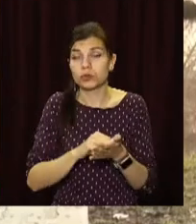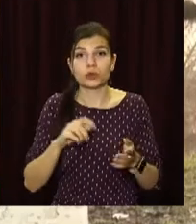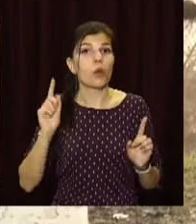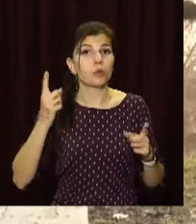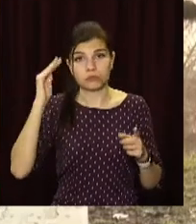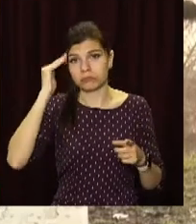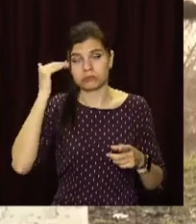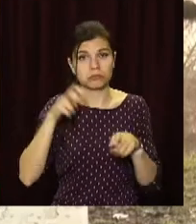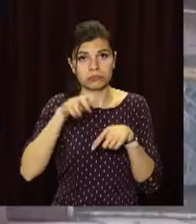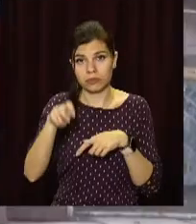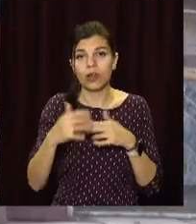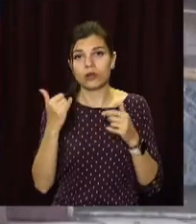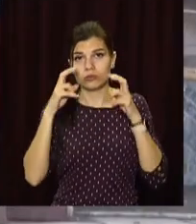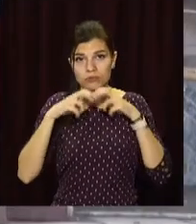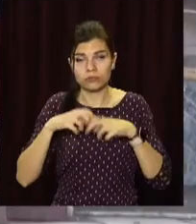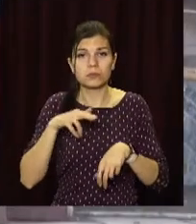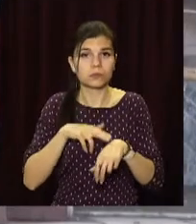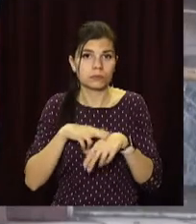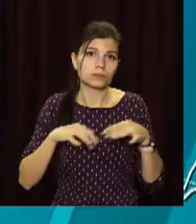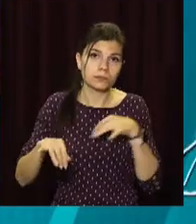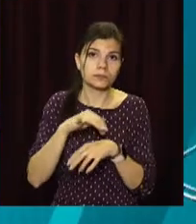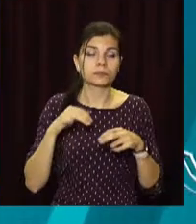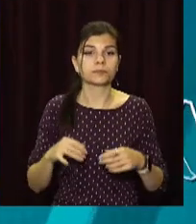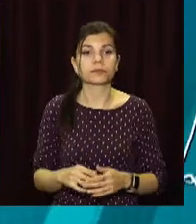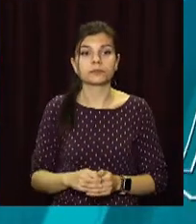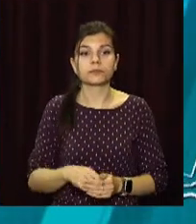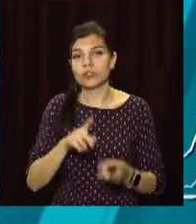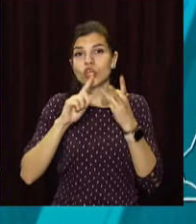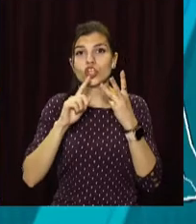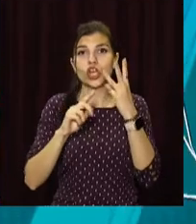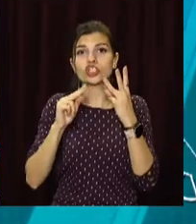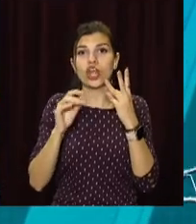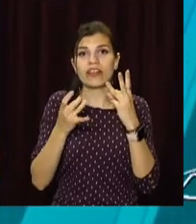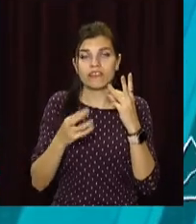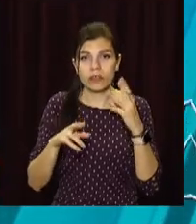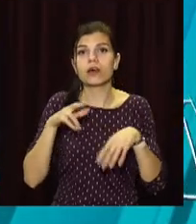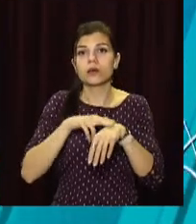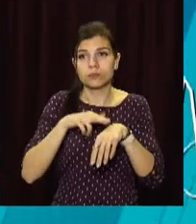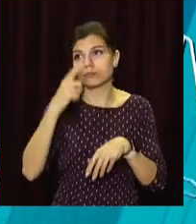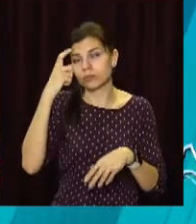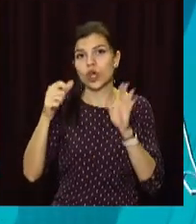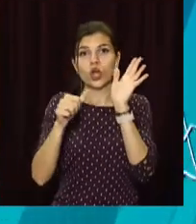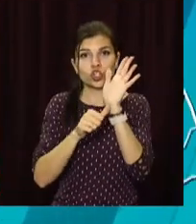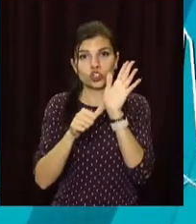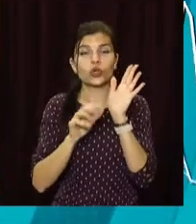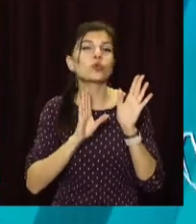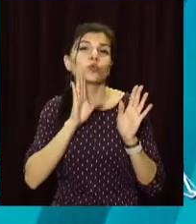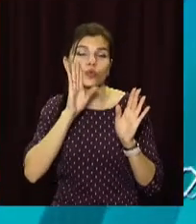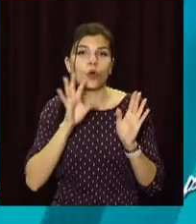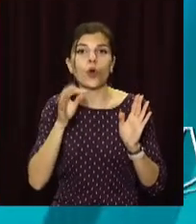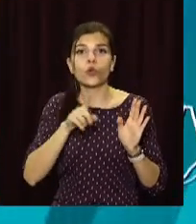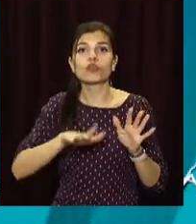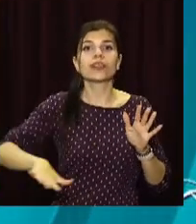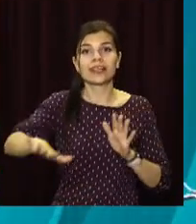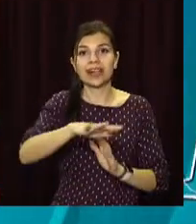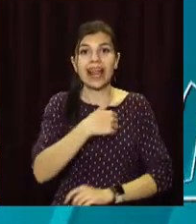такого вчинку, з'ясовують слідчі. 3 червня до поліції надійшло повідомлення близько 6 години ранку про те, що на